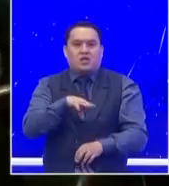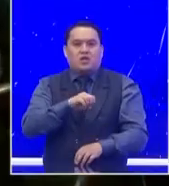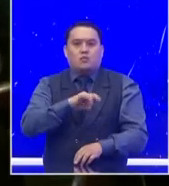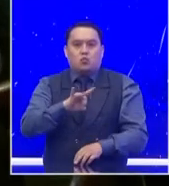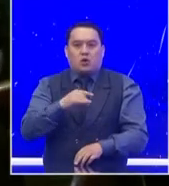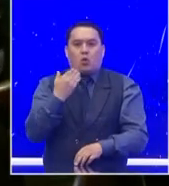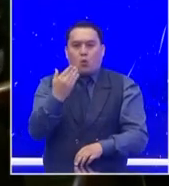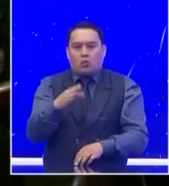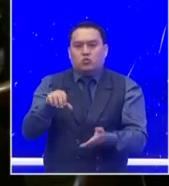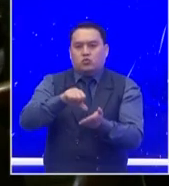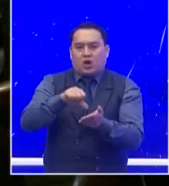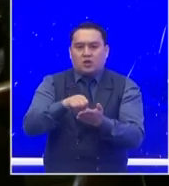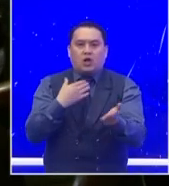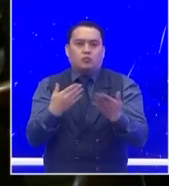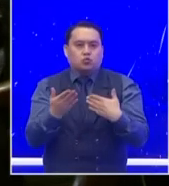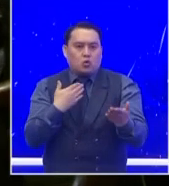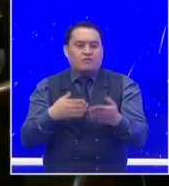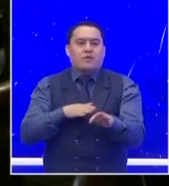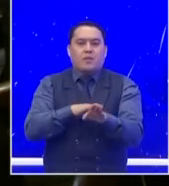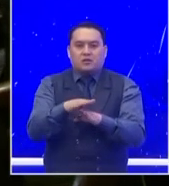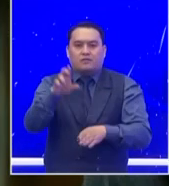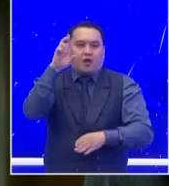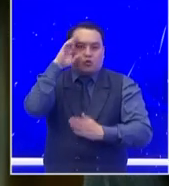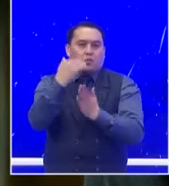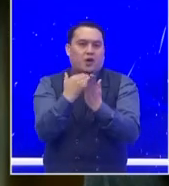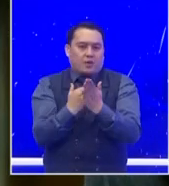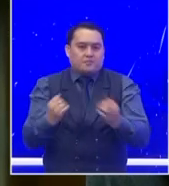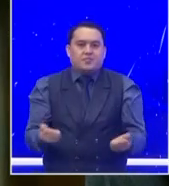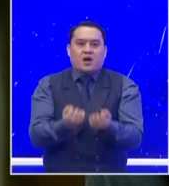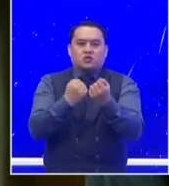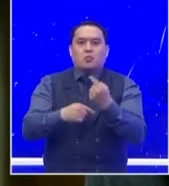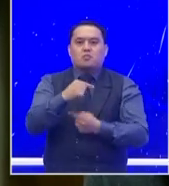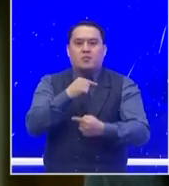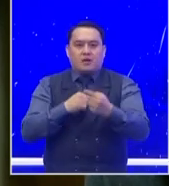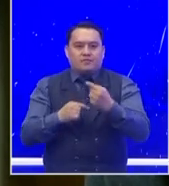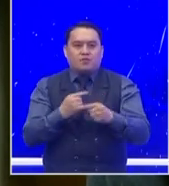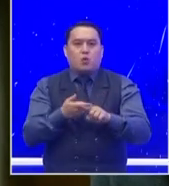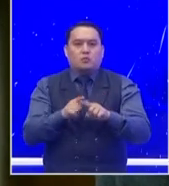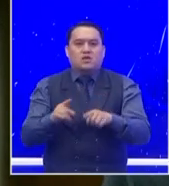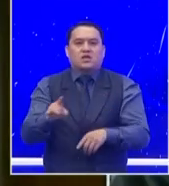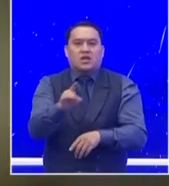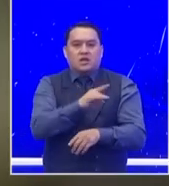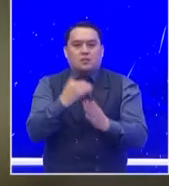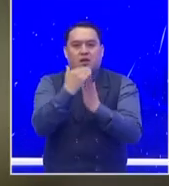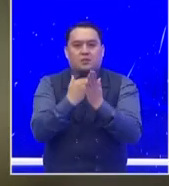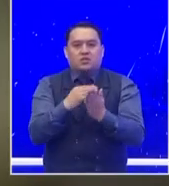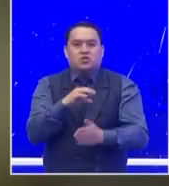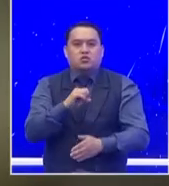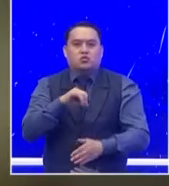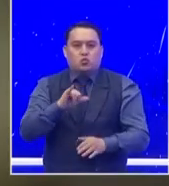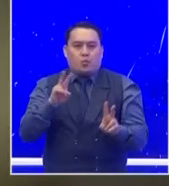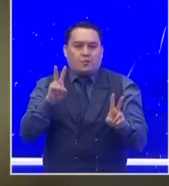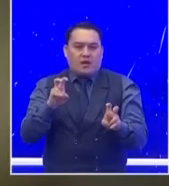Якеева. Также участники встречи обсудили реализацию государственных программ по поддержке предпринимательства, в том числе и региональную программу